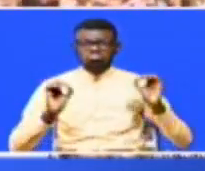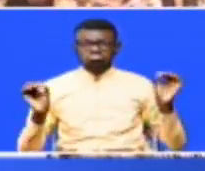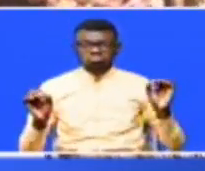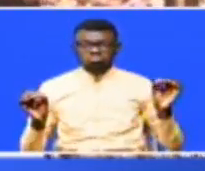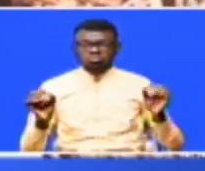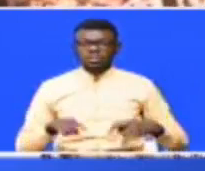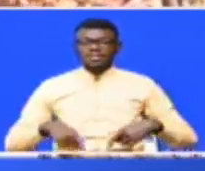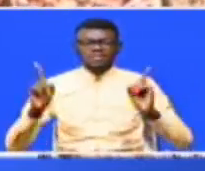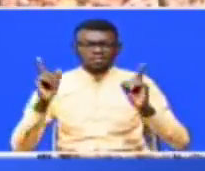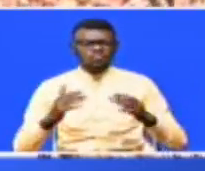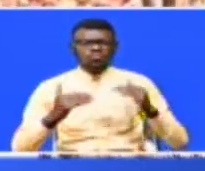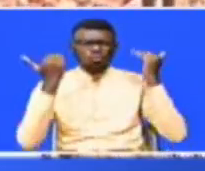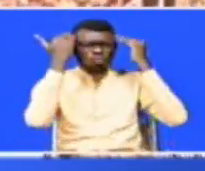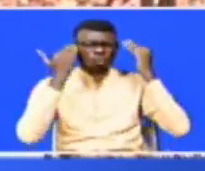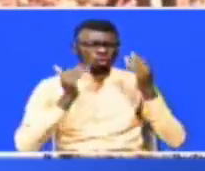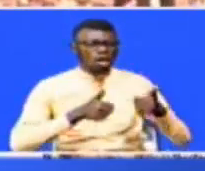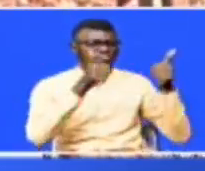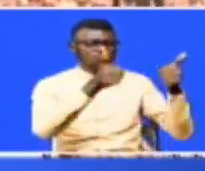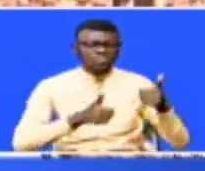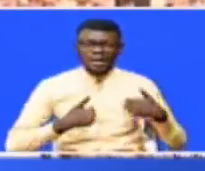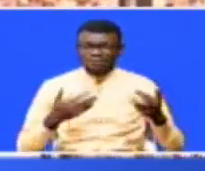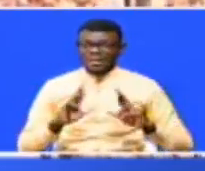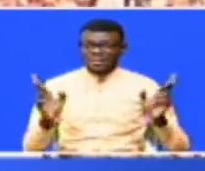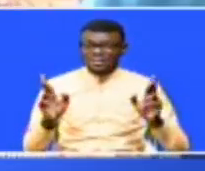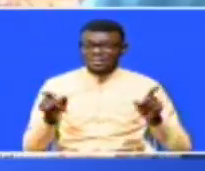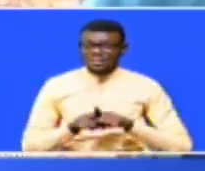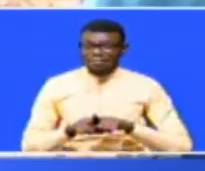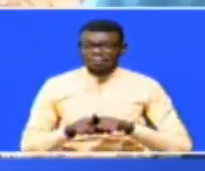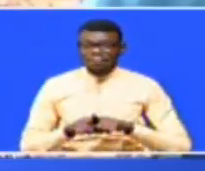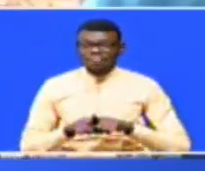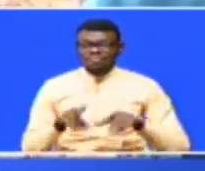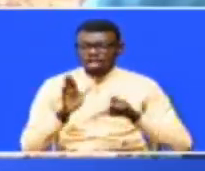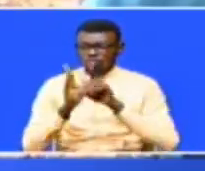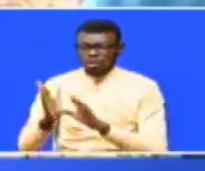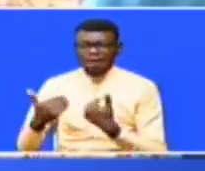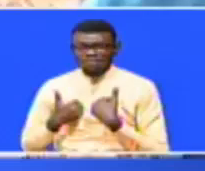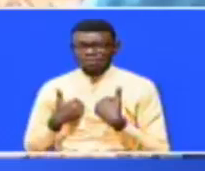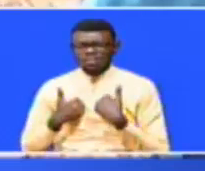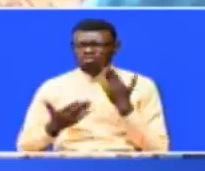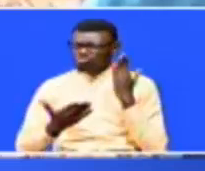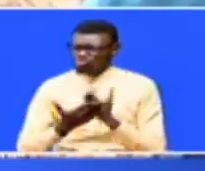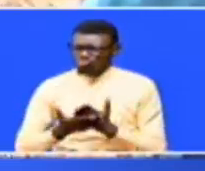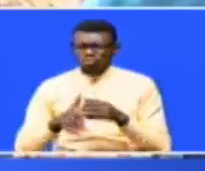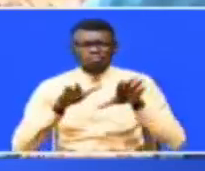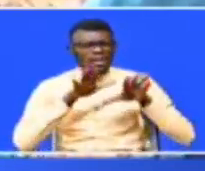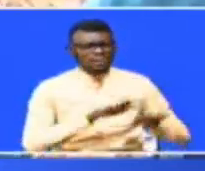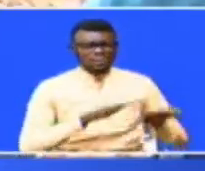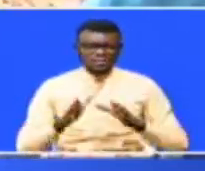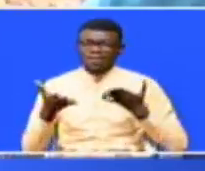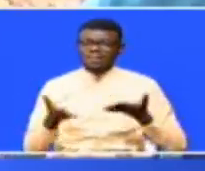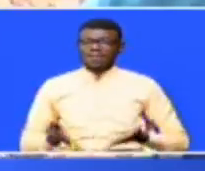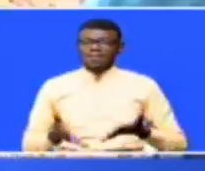tayari wako na hiyo order na hata mawakili wa wahusika wako nayo. Sisi tumeathirika hapa sana tukifanya hii kesi ya hapa